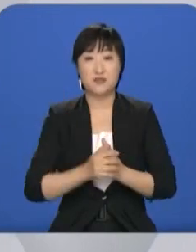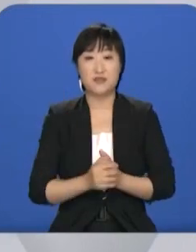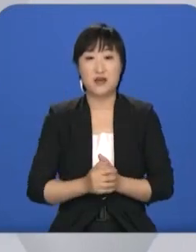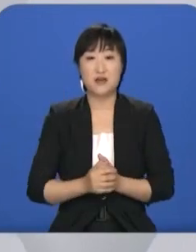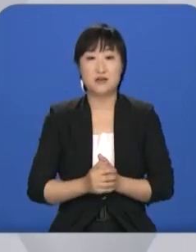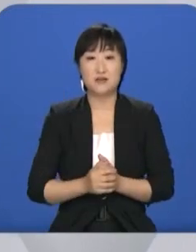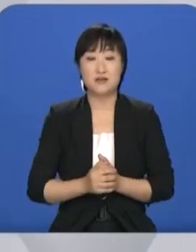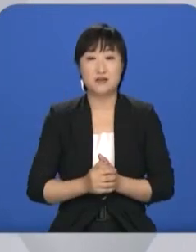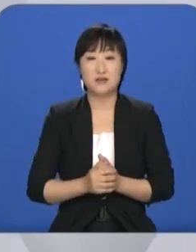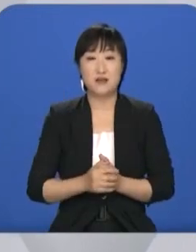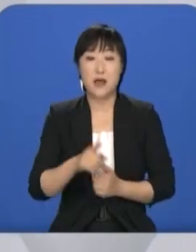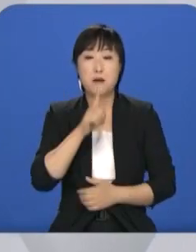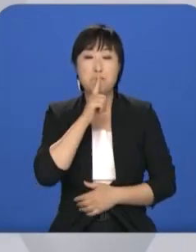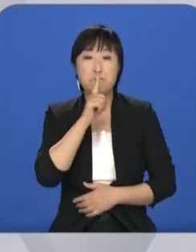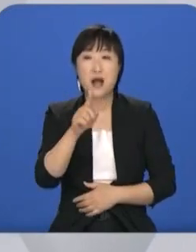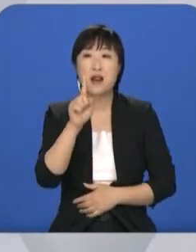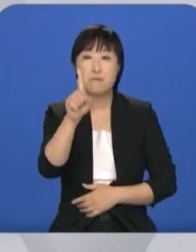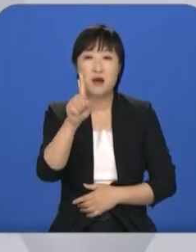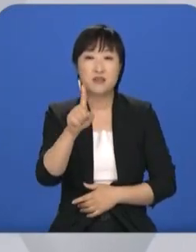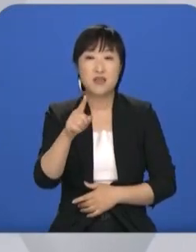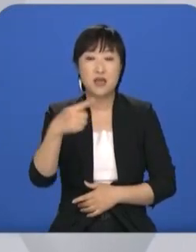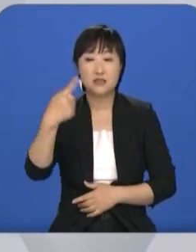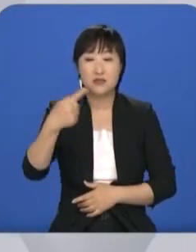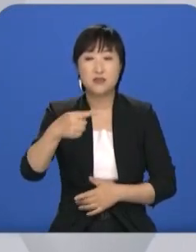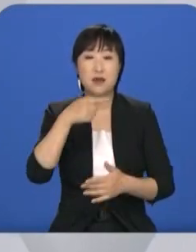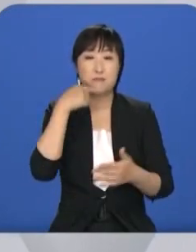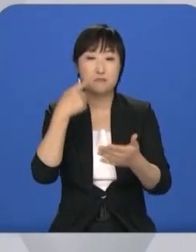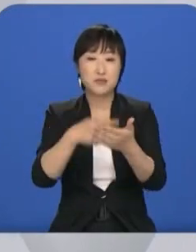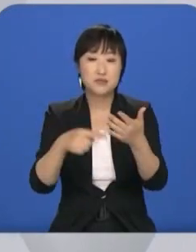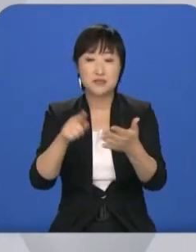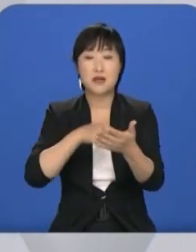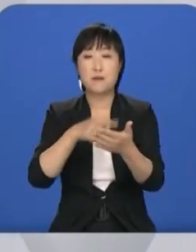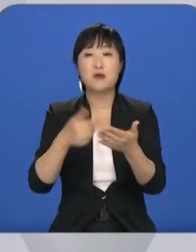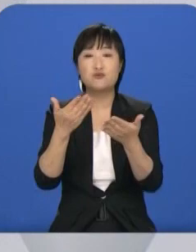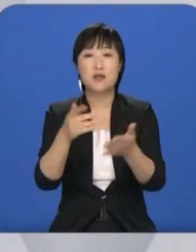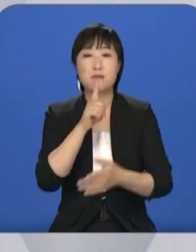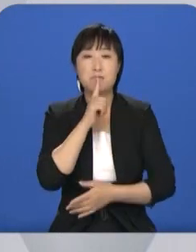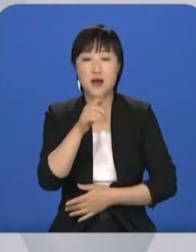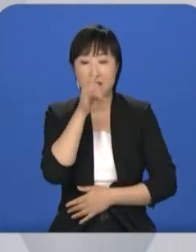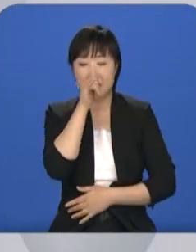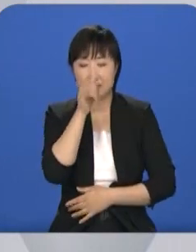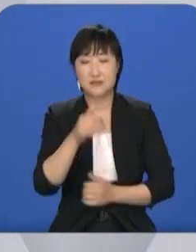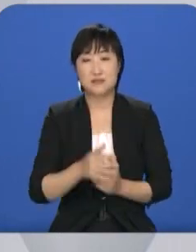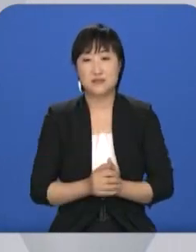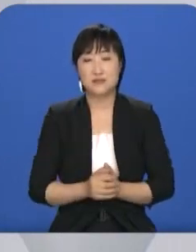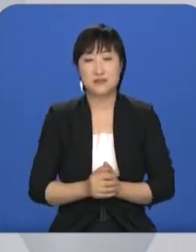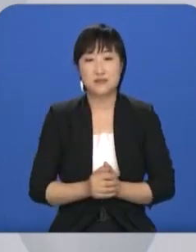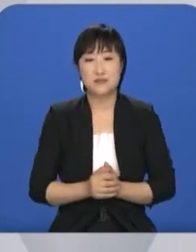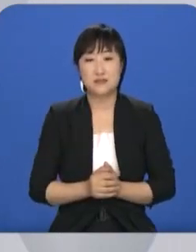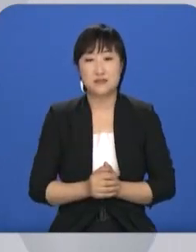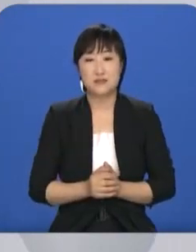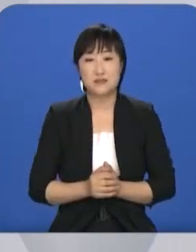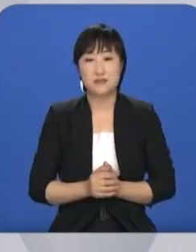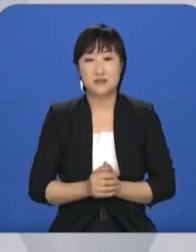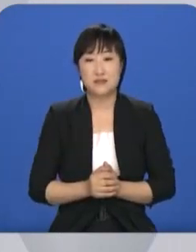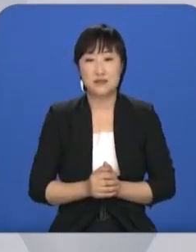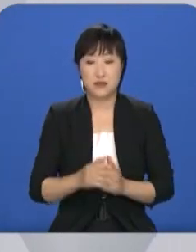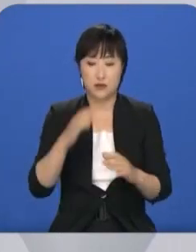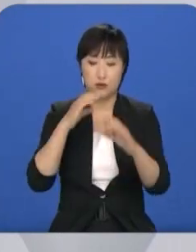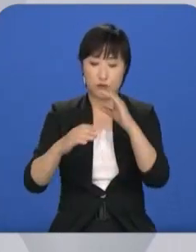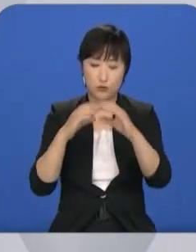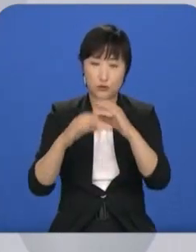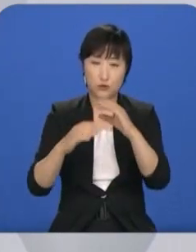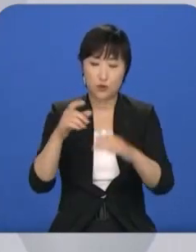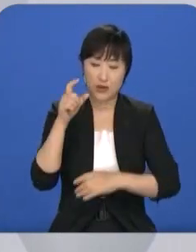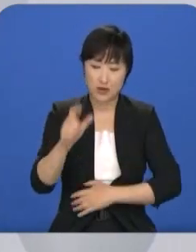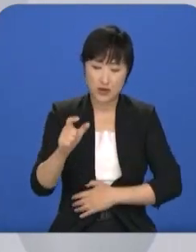말 한마디에 그 천냥빛을 감다는 선조들의 지혜가 담긴 말이 있습니다. 제가 지금까지 국민과의